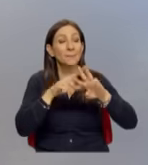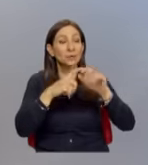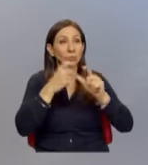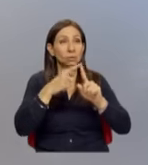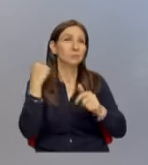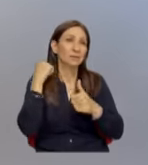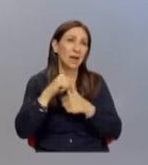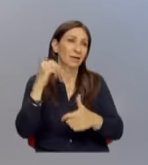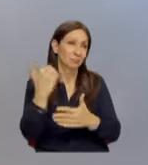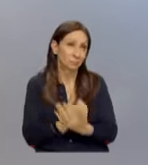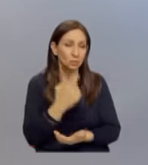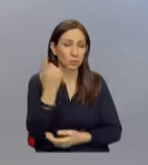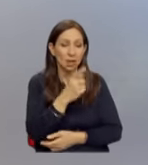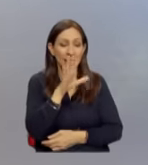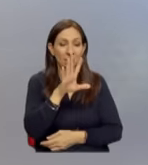bir kez daha kazandı.